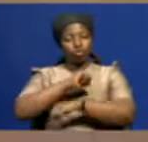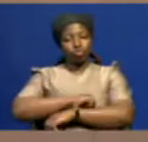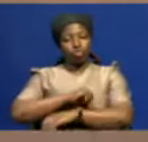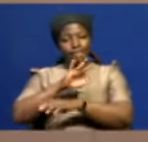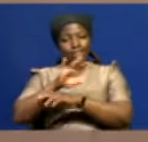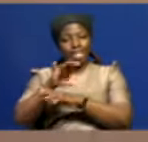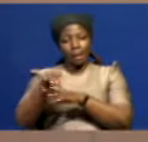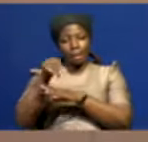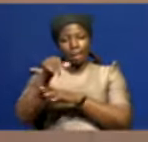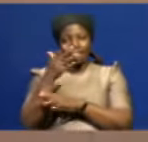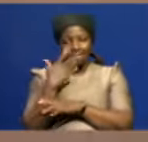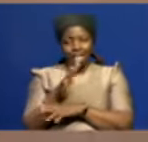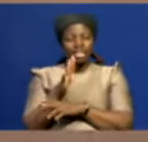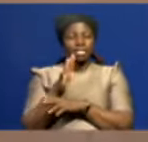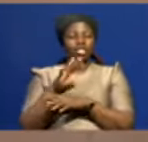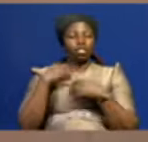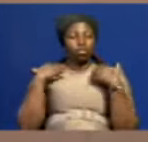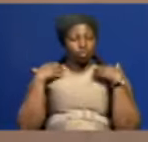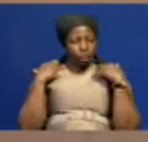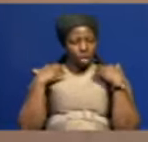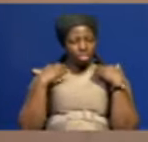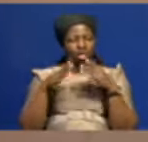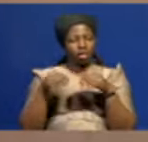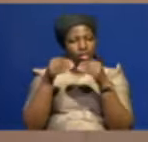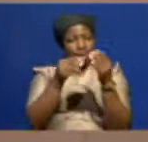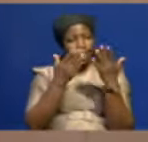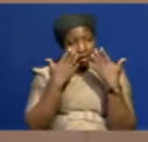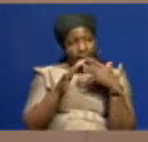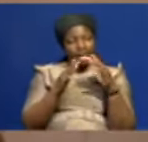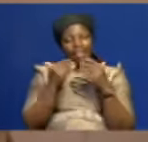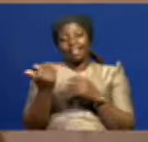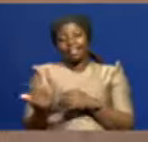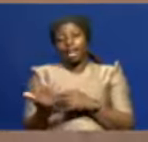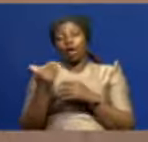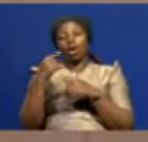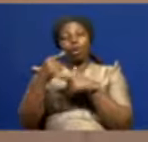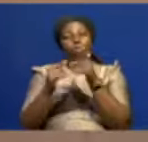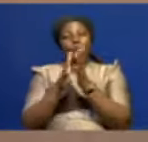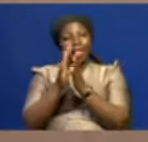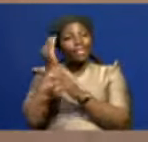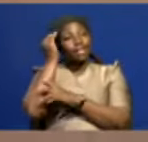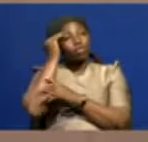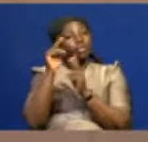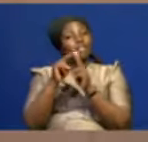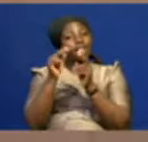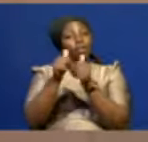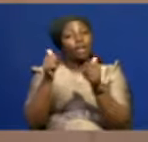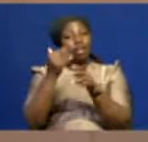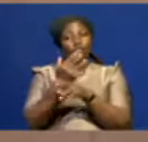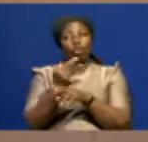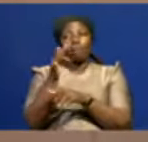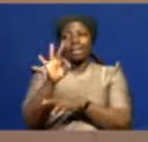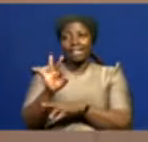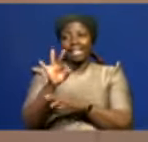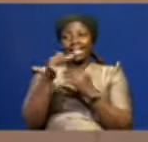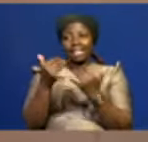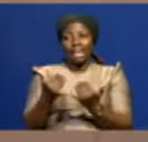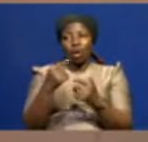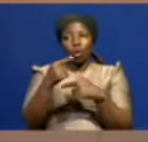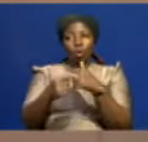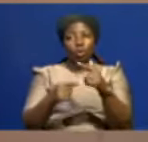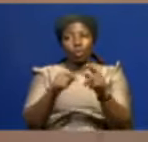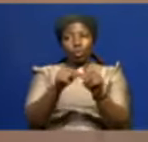tumemsaidia. Na sasa mtoto ako shuleni, anasoma vizuri, ako kidato cha tatu, na anaendelea